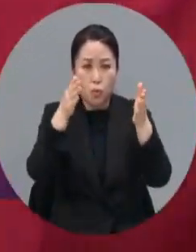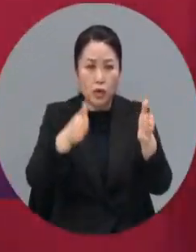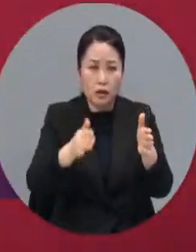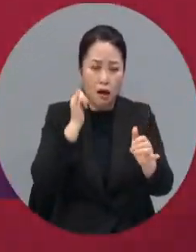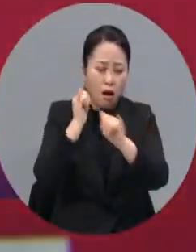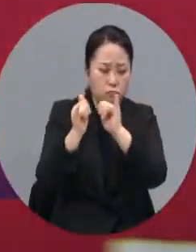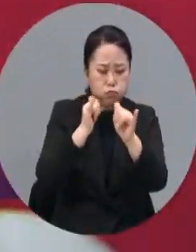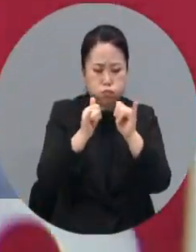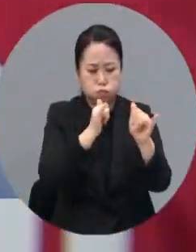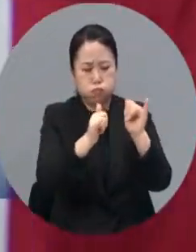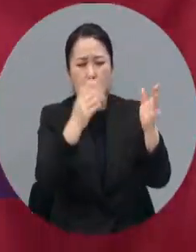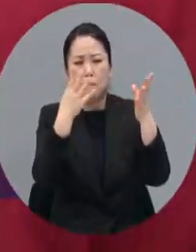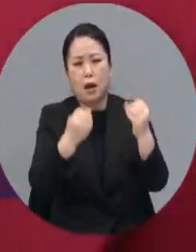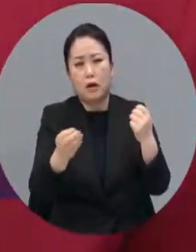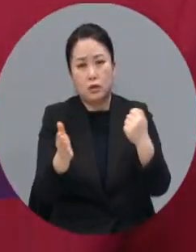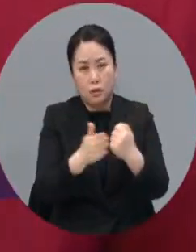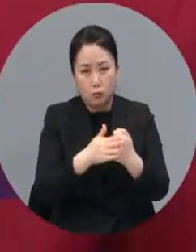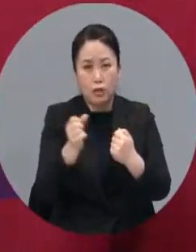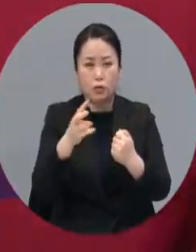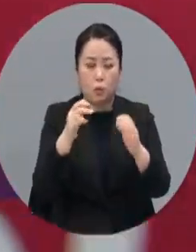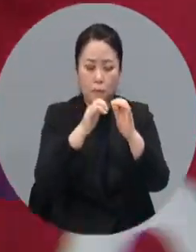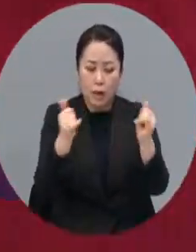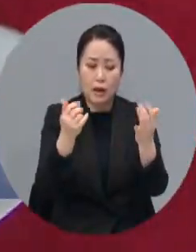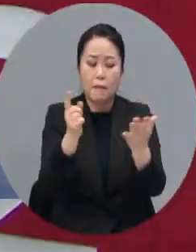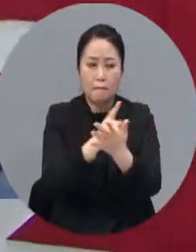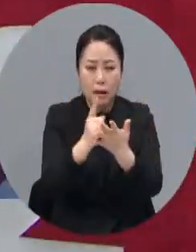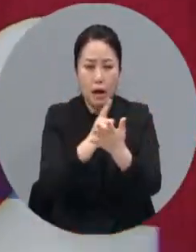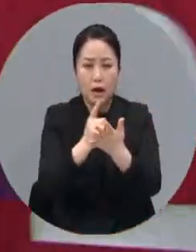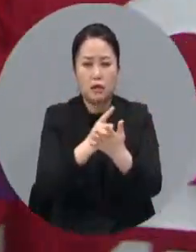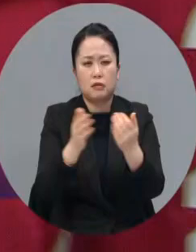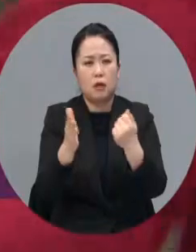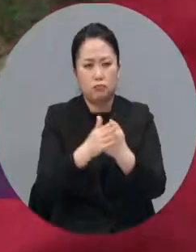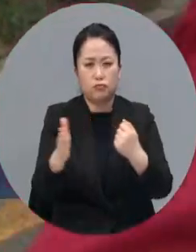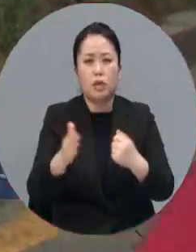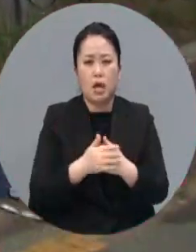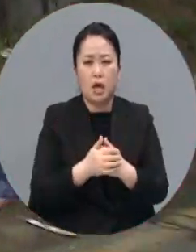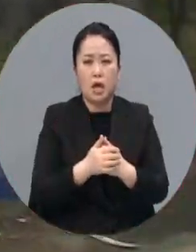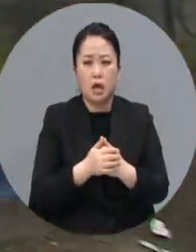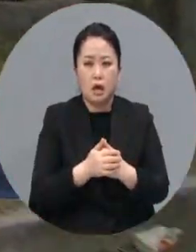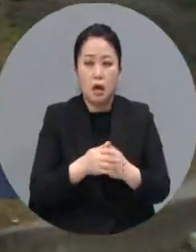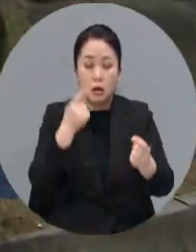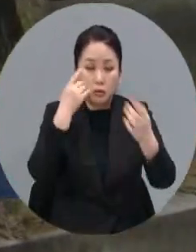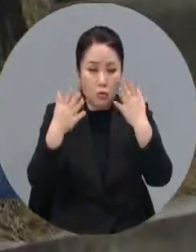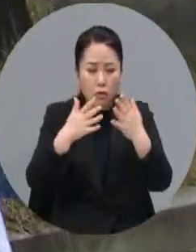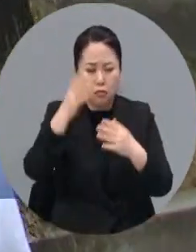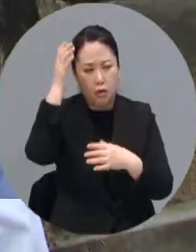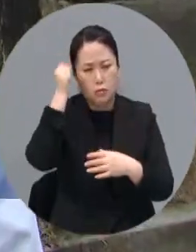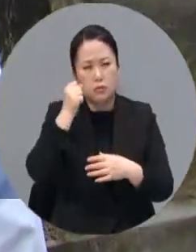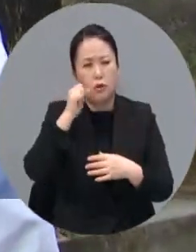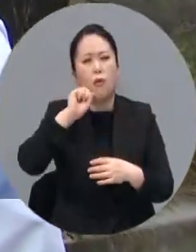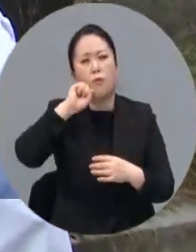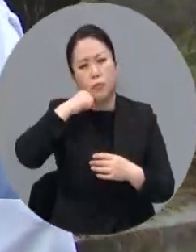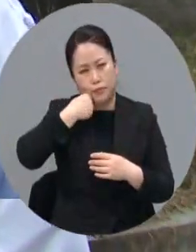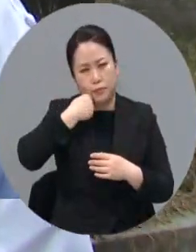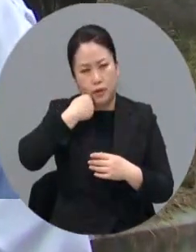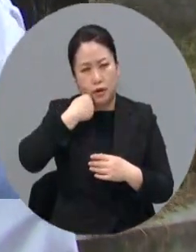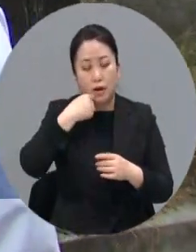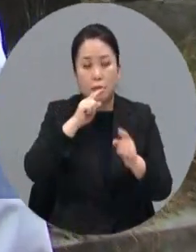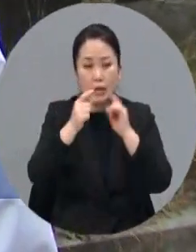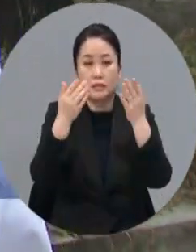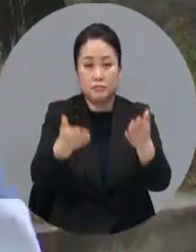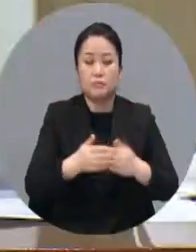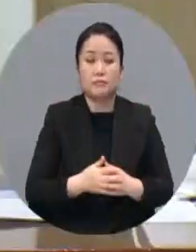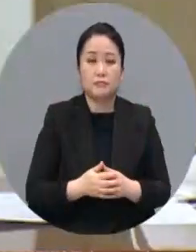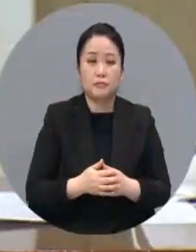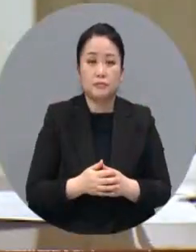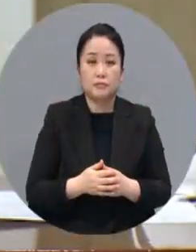중에 바쁘게 지내고 많은 사람들 만나기 때문에 만나기 때문에 정확하게 그런 걸 기억을 할 수가 없다라고 말씀을 드린